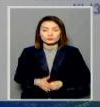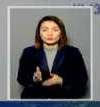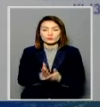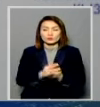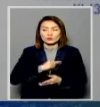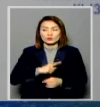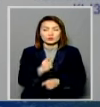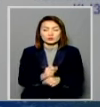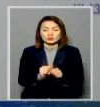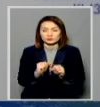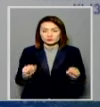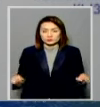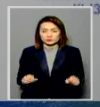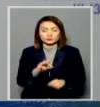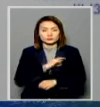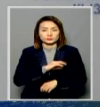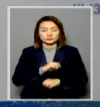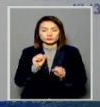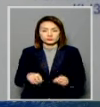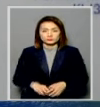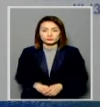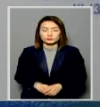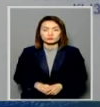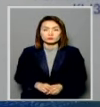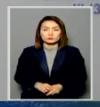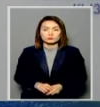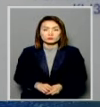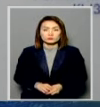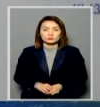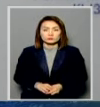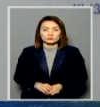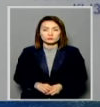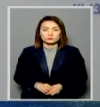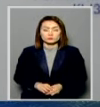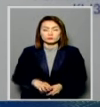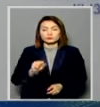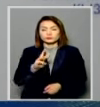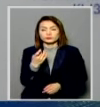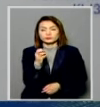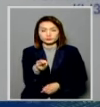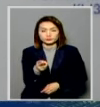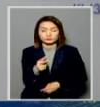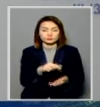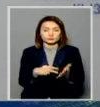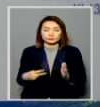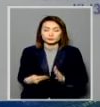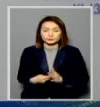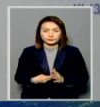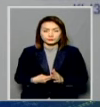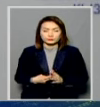қызметіне шектеу қоймай пайдалануға болады. Бұл деген ашық жобасын егерде